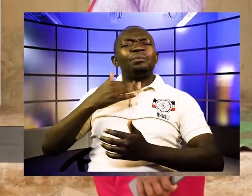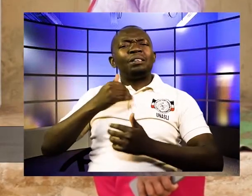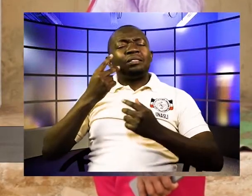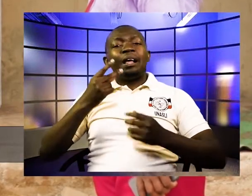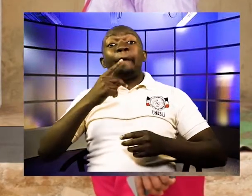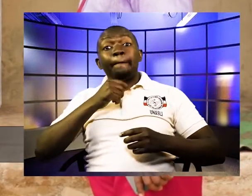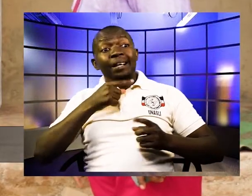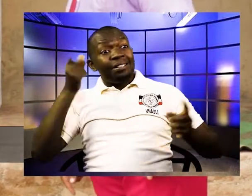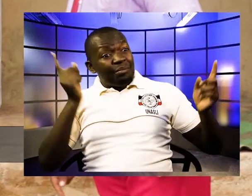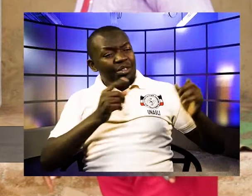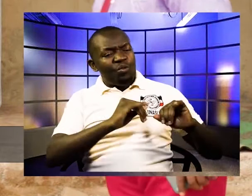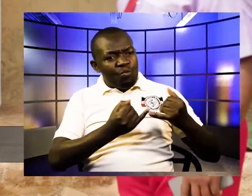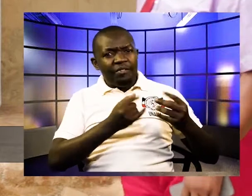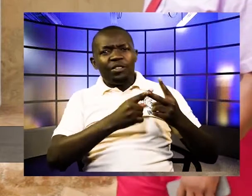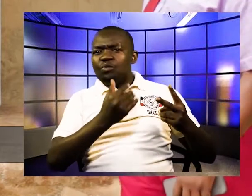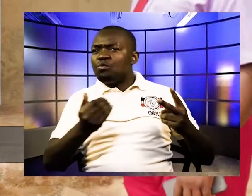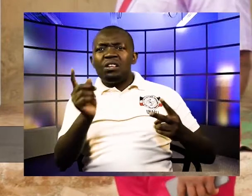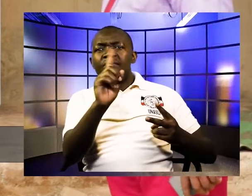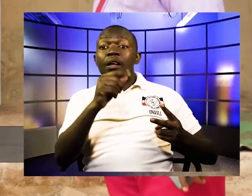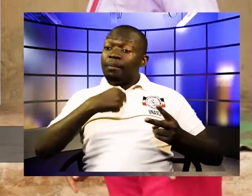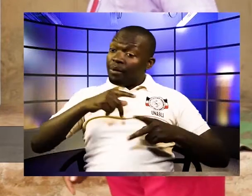nabana. Nem katale je yokolera ba manyi.